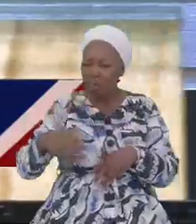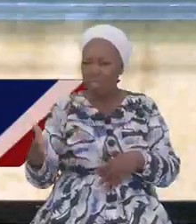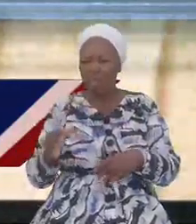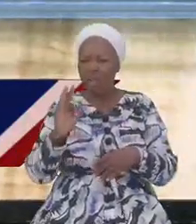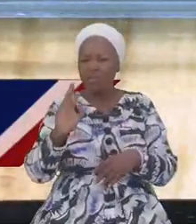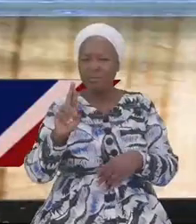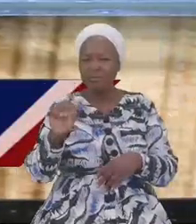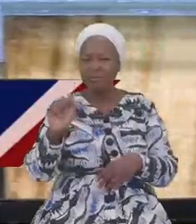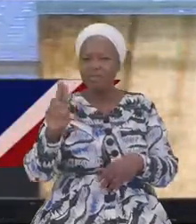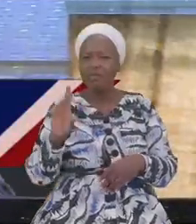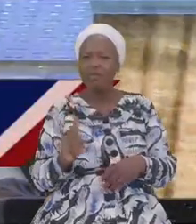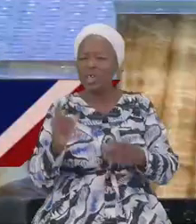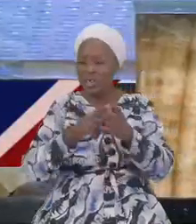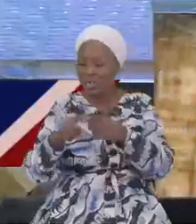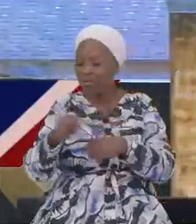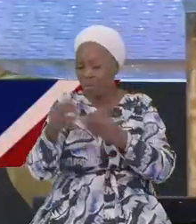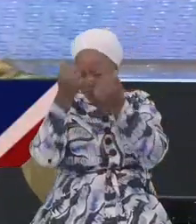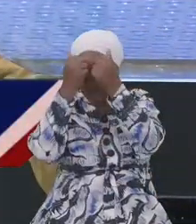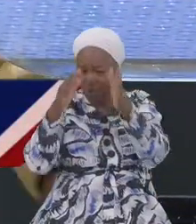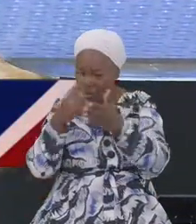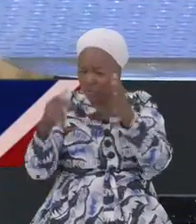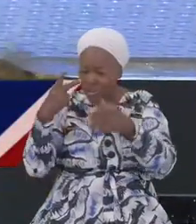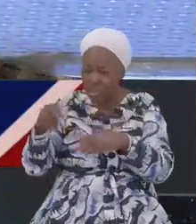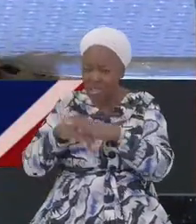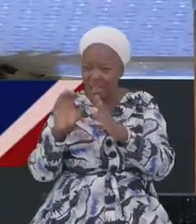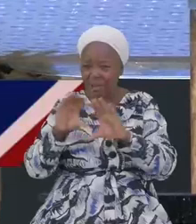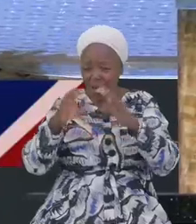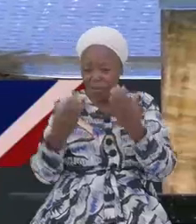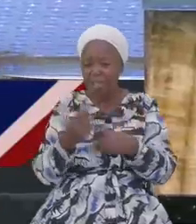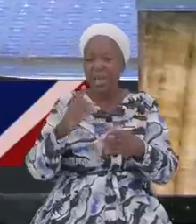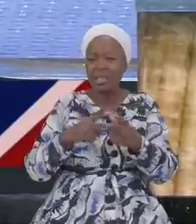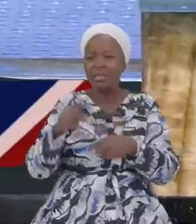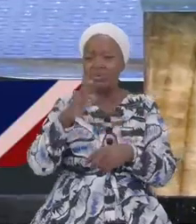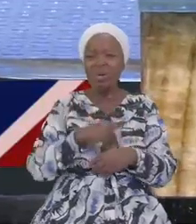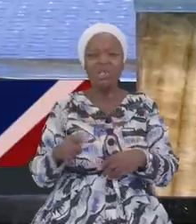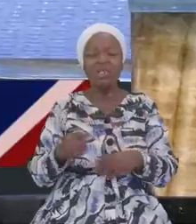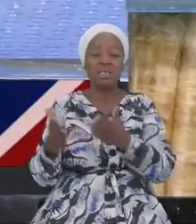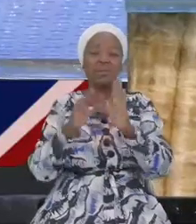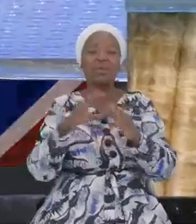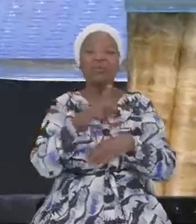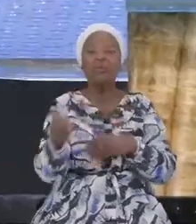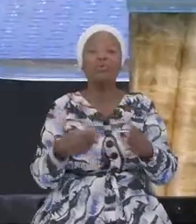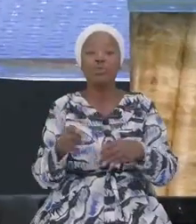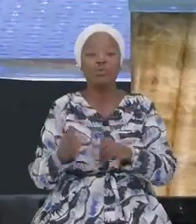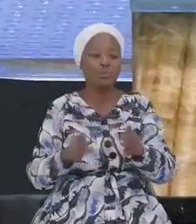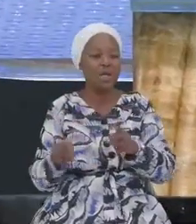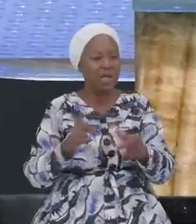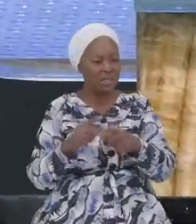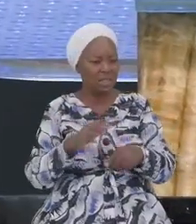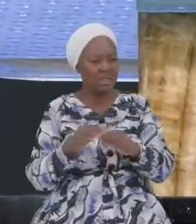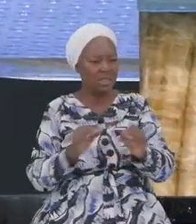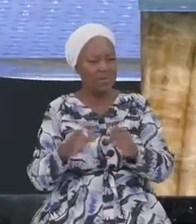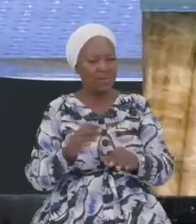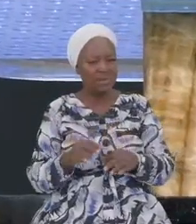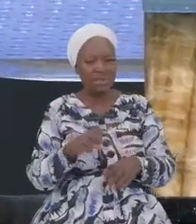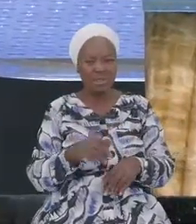ils font de la fraude sur l'Internet. Et si vous suivez cette culture, vous êtes serviteur de ces gens-là. Maintenant, dit, ne savez-vous